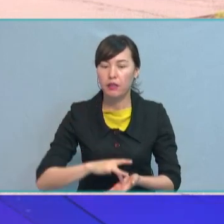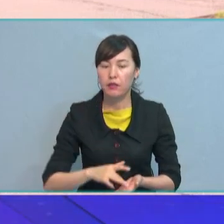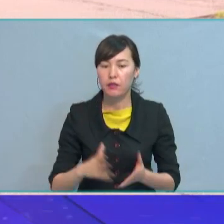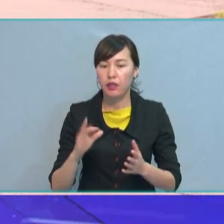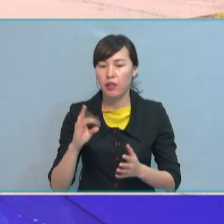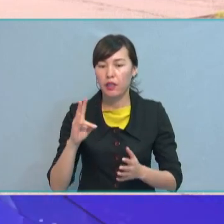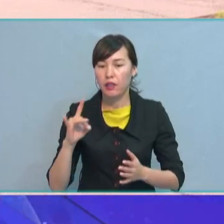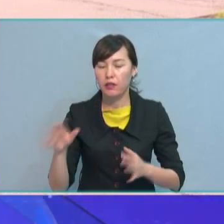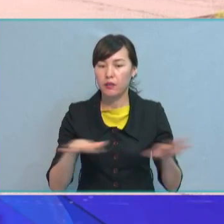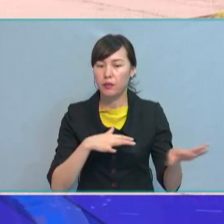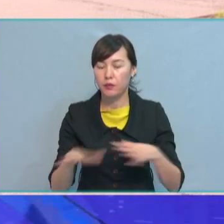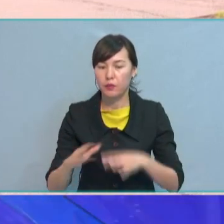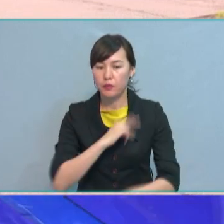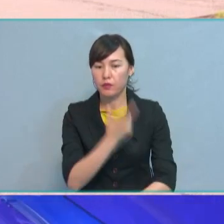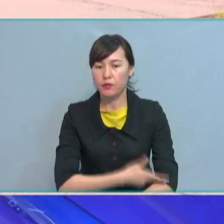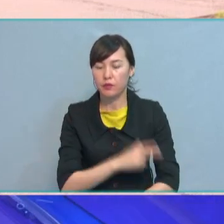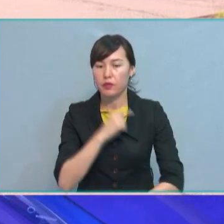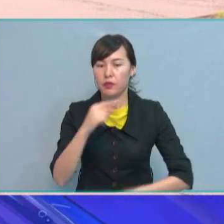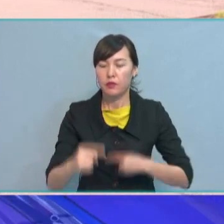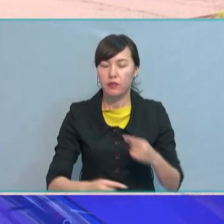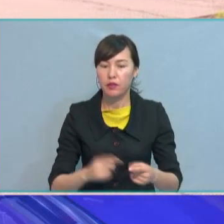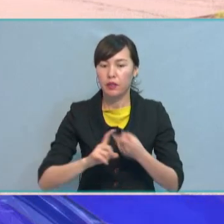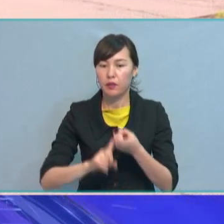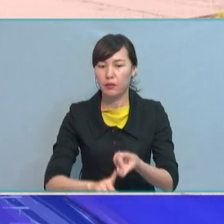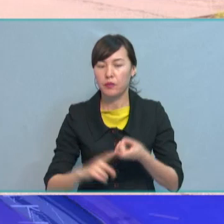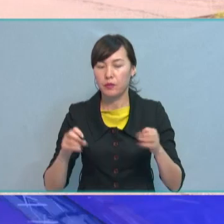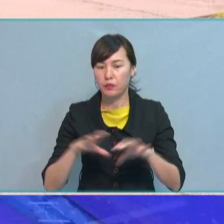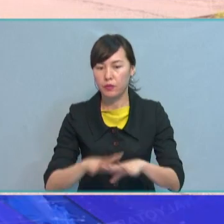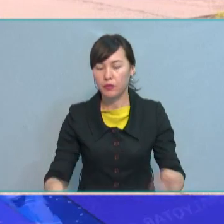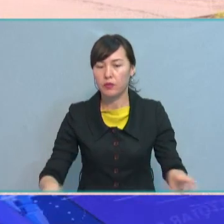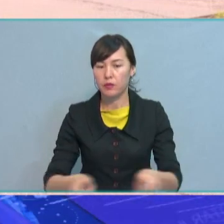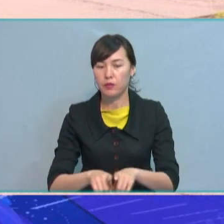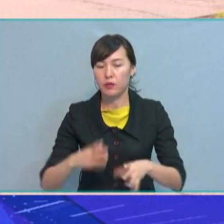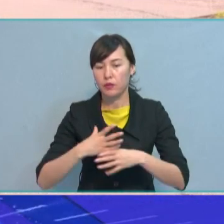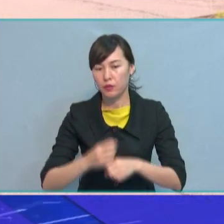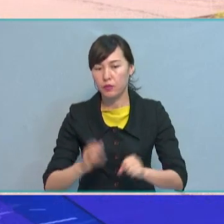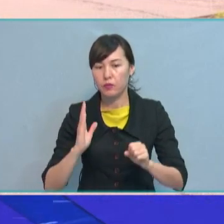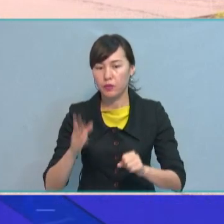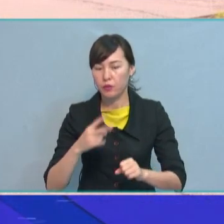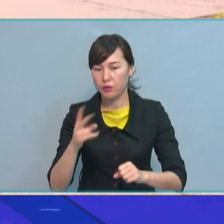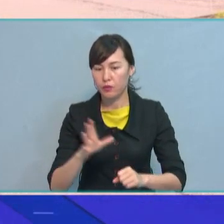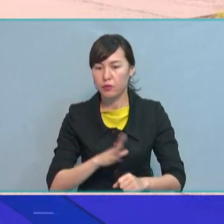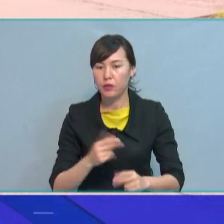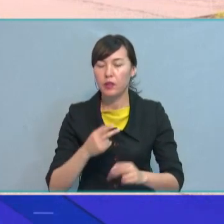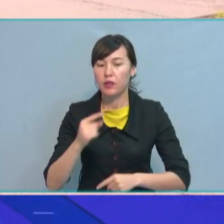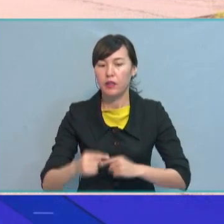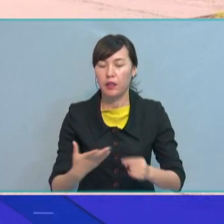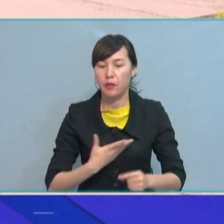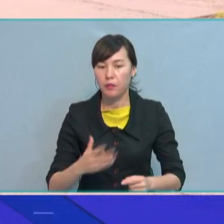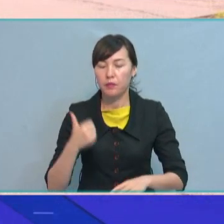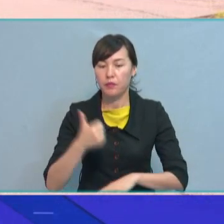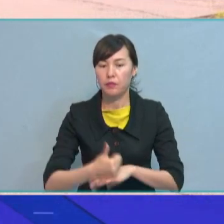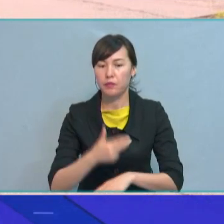қалаларында карантин шаралары күшейтілгеннен кейін инфекцияның таралу деңгейі біршама төмендеген көрінеді. Ендеше бізге де